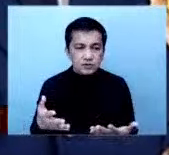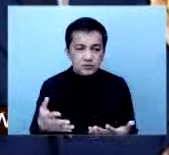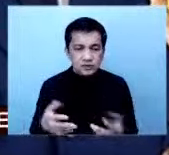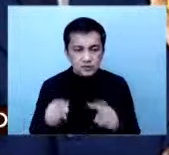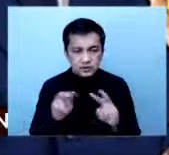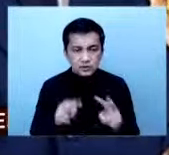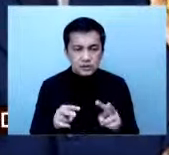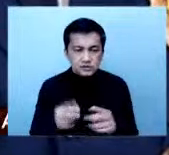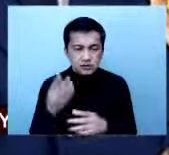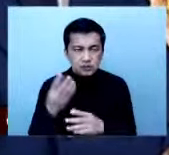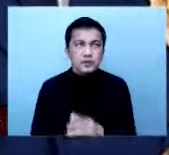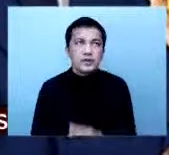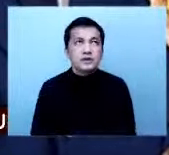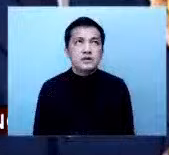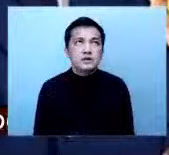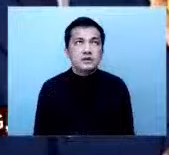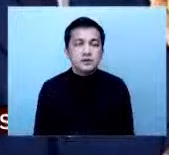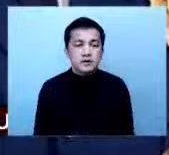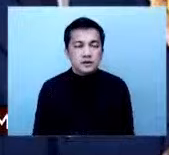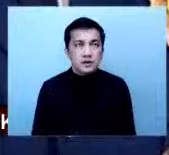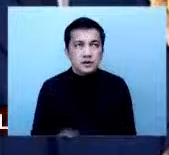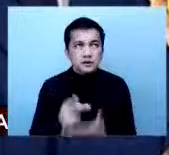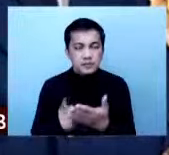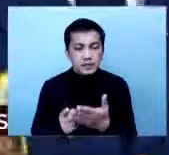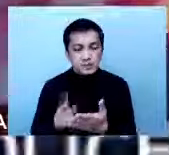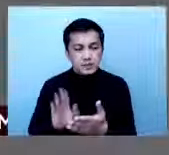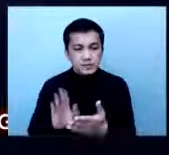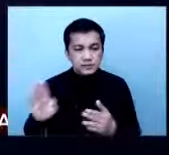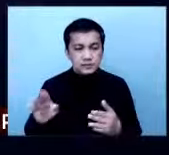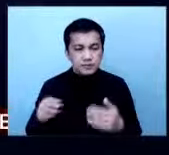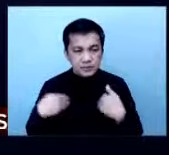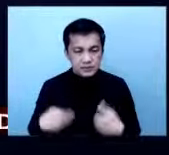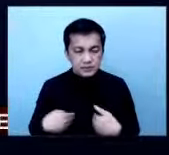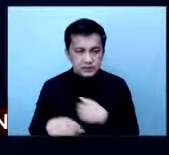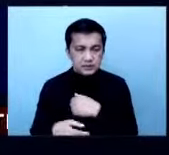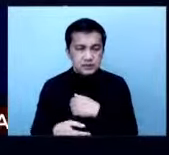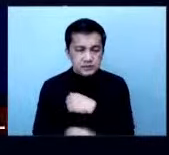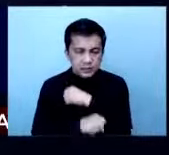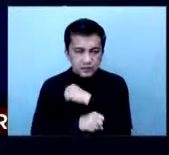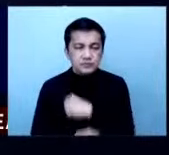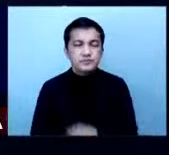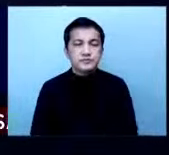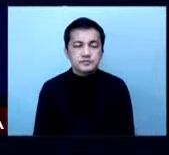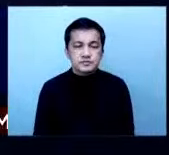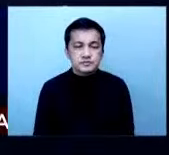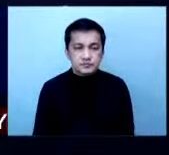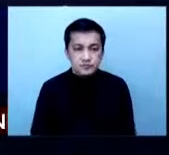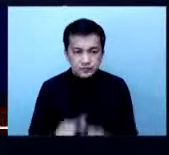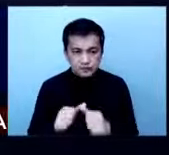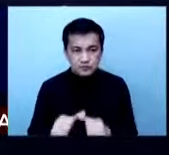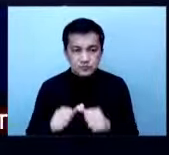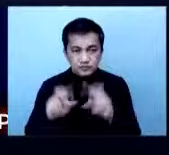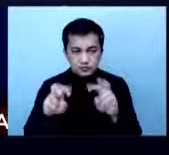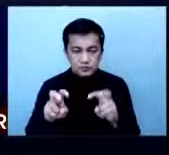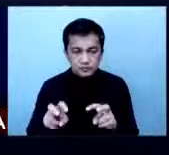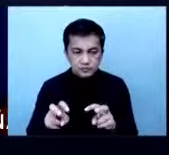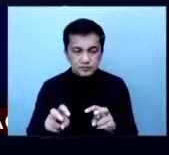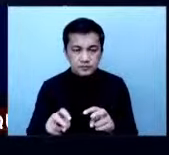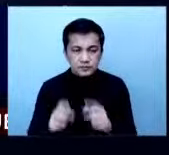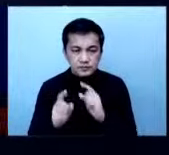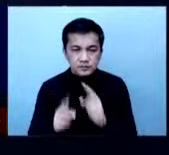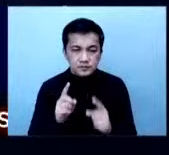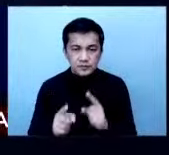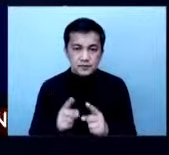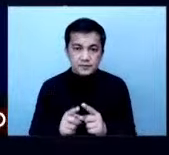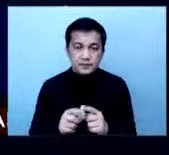nawawala or part ng kanyang katawan na kinuha patuloy pa raw ang imbestigasyon at pakikipag-ugnayan ng